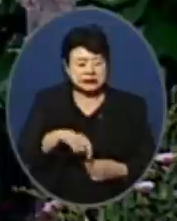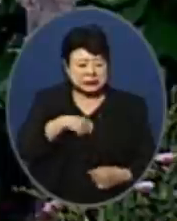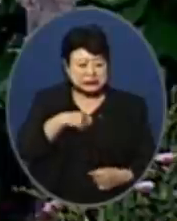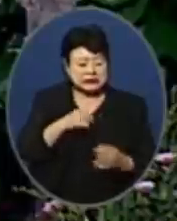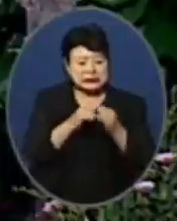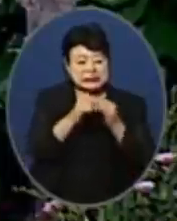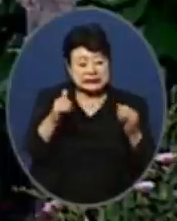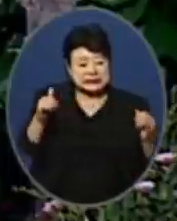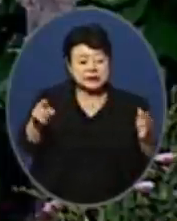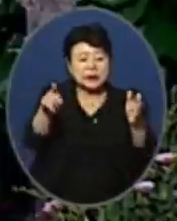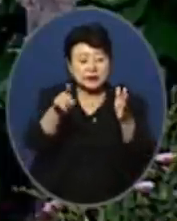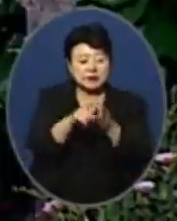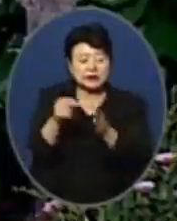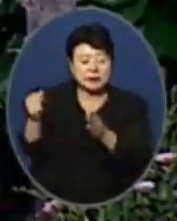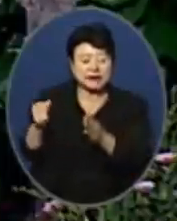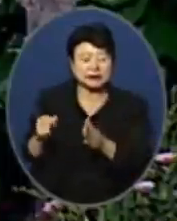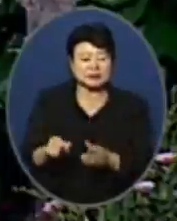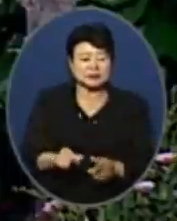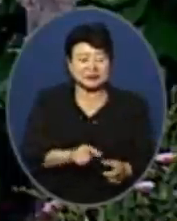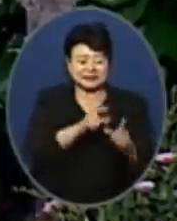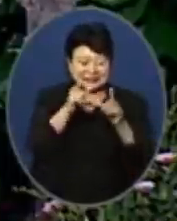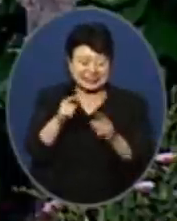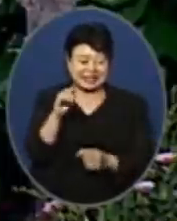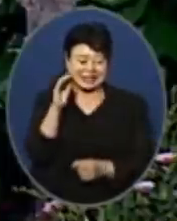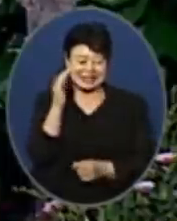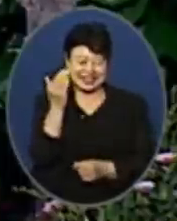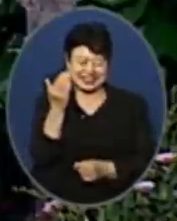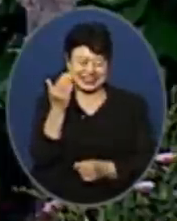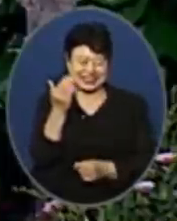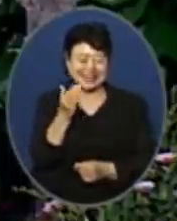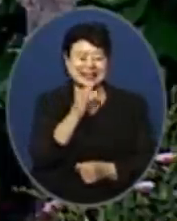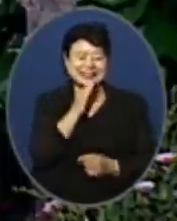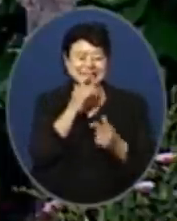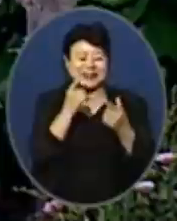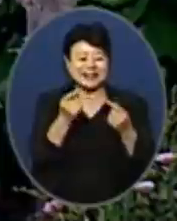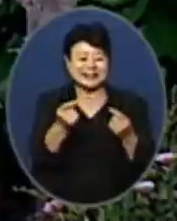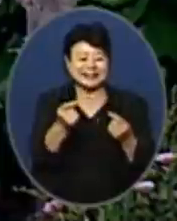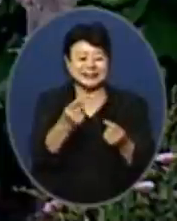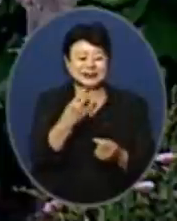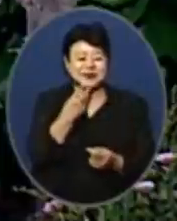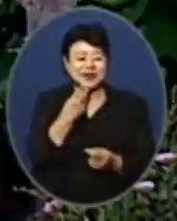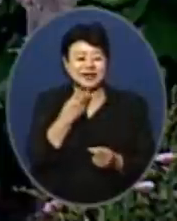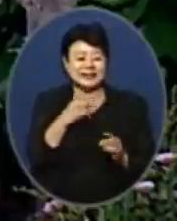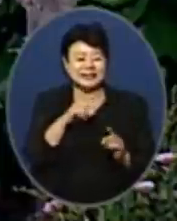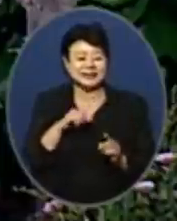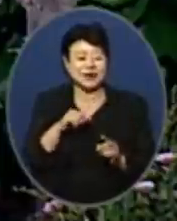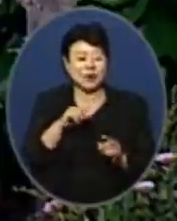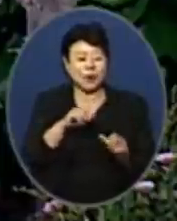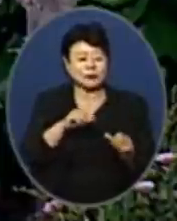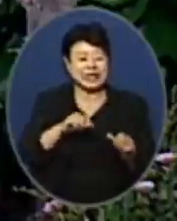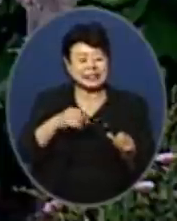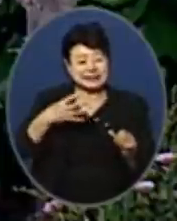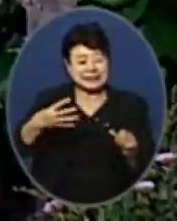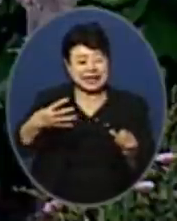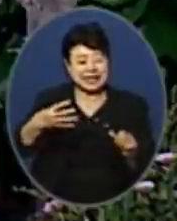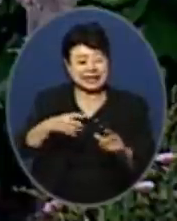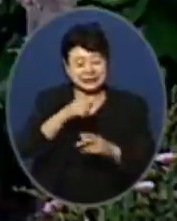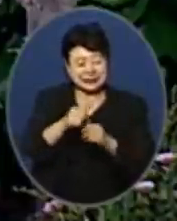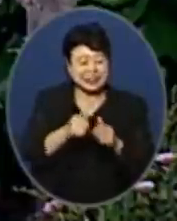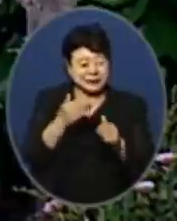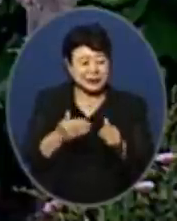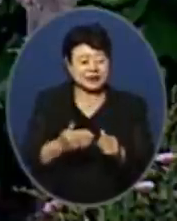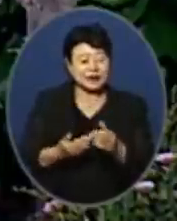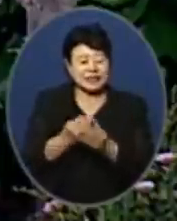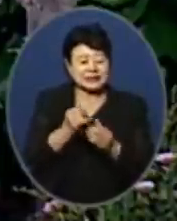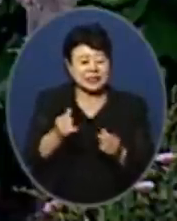의인은 믿음으로 말미암아 살리라. 요한일서 5장 4절에 대저 하나님께로